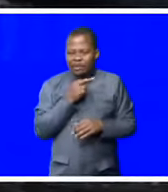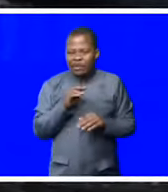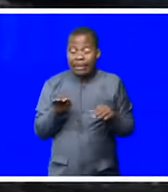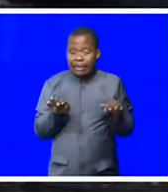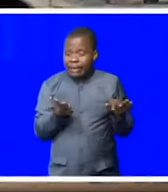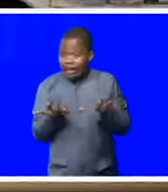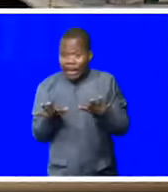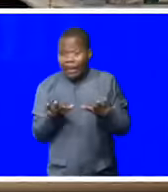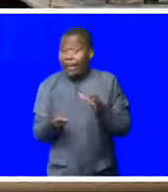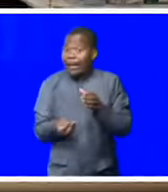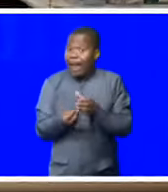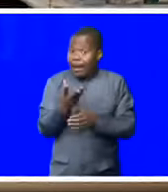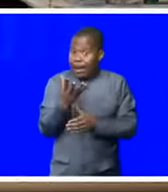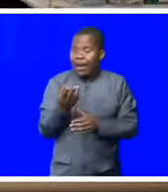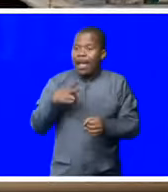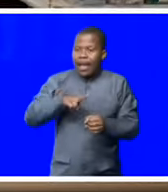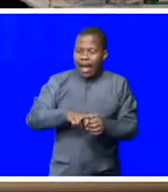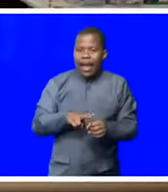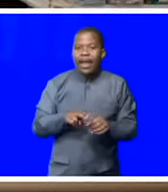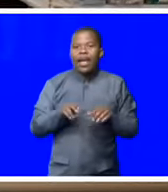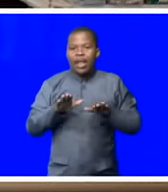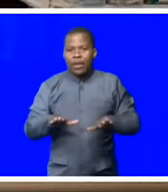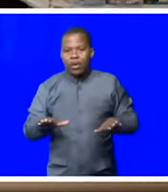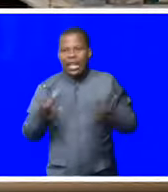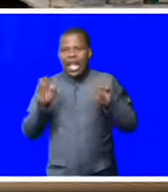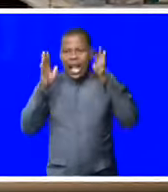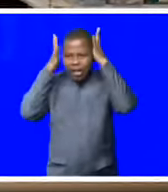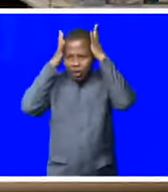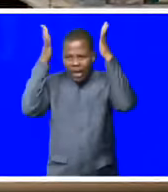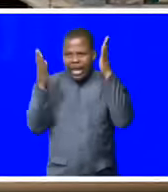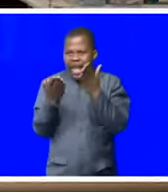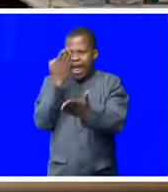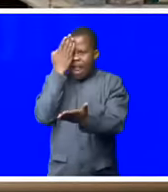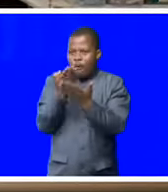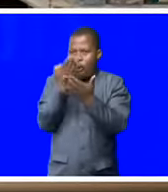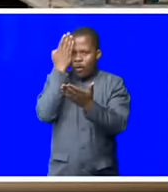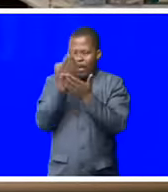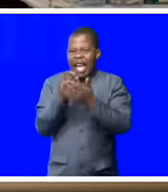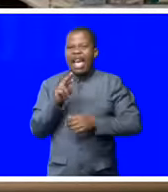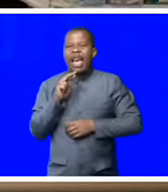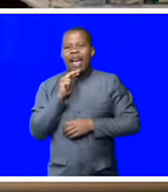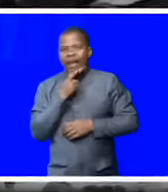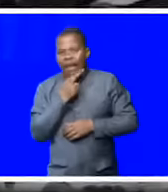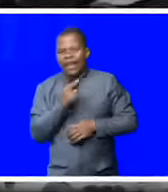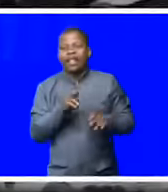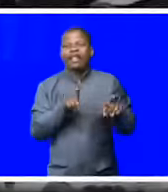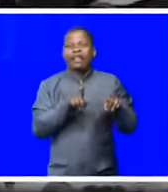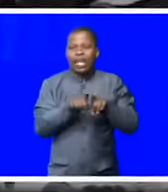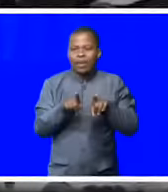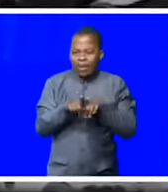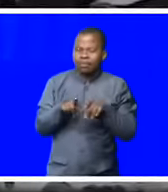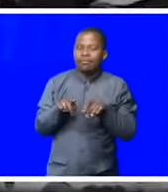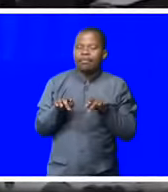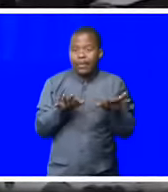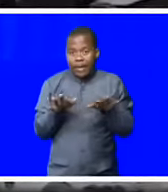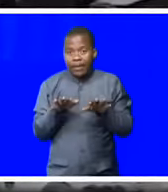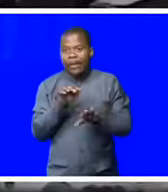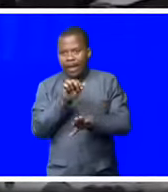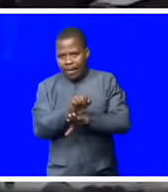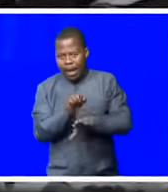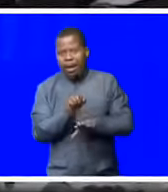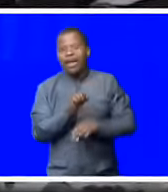yalokumhlinywa. Kanti-ke maswati lafunza khona eveni lase-Russia nawo ayathintheka. Imvuna